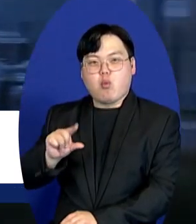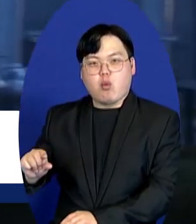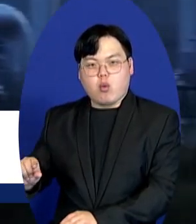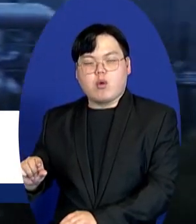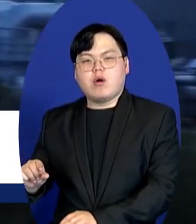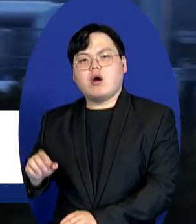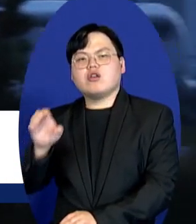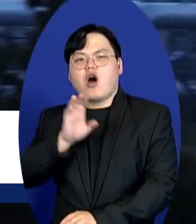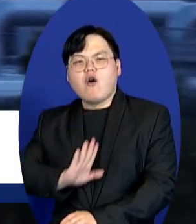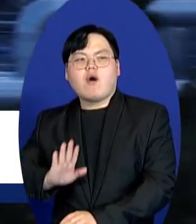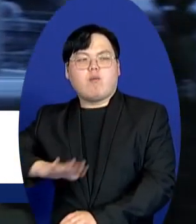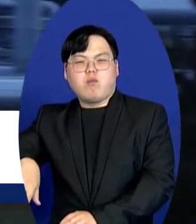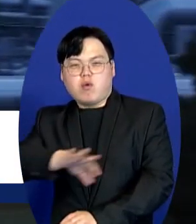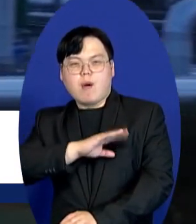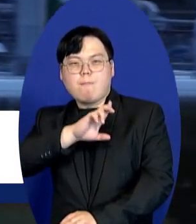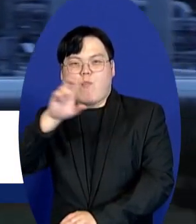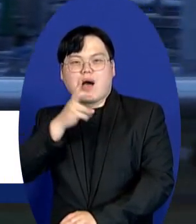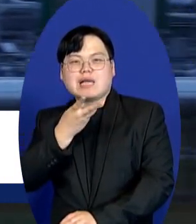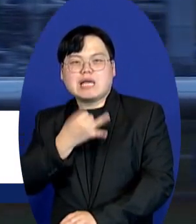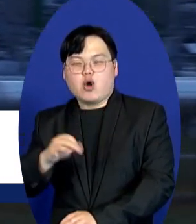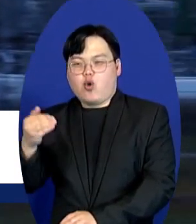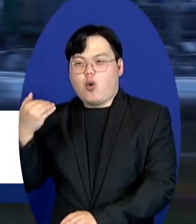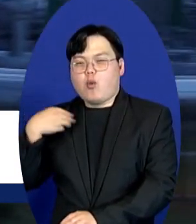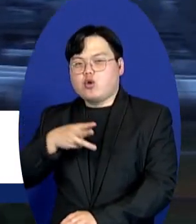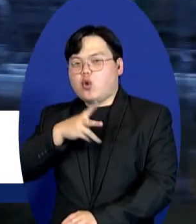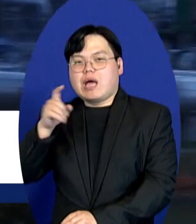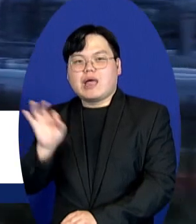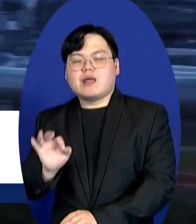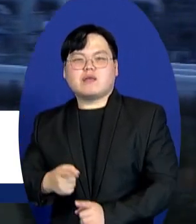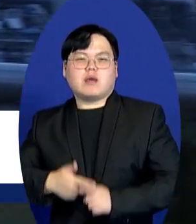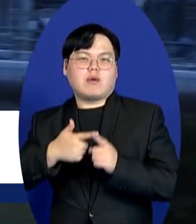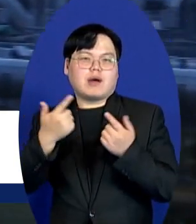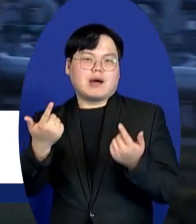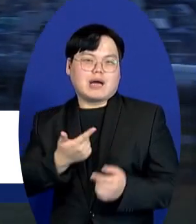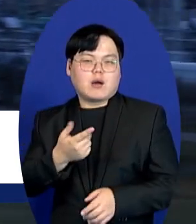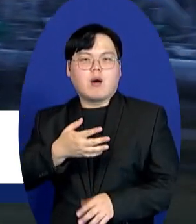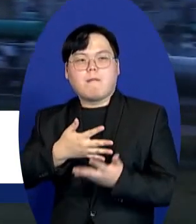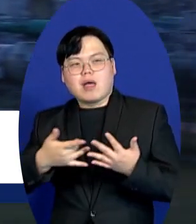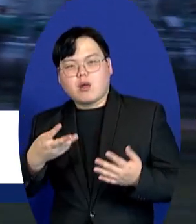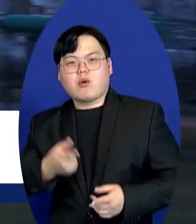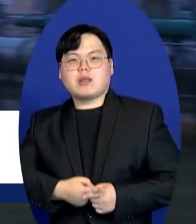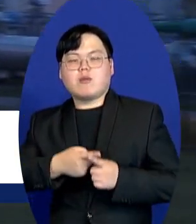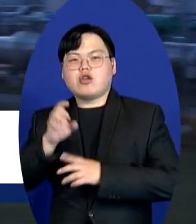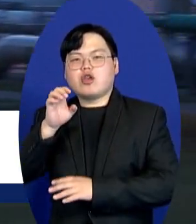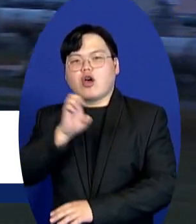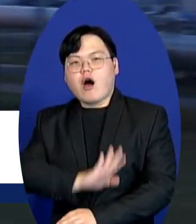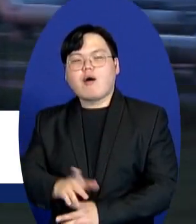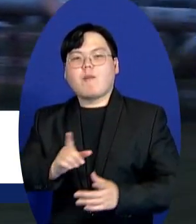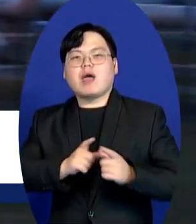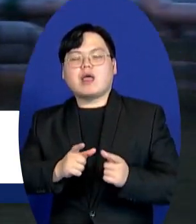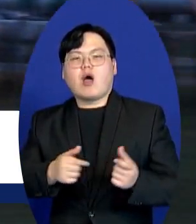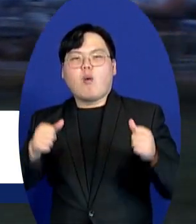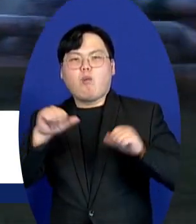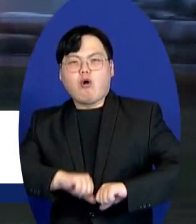Европ даяар байгалийн хийн үн түүхэнд байгаагүйгээр нэмэгдэж дагаад бусад бараа бүтээгдэхүүний үнийн хөргөлтөө үзж Европын эдийн засаг бүхэлдээ уналтанд орох